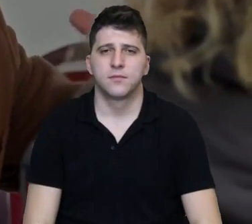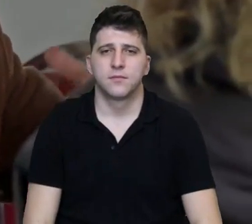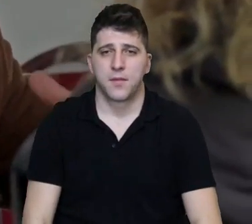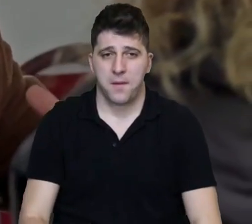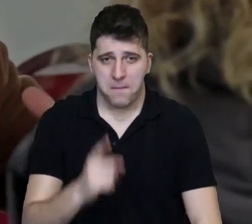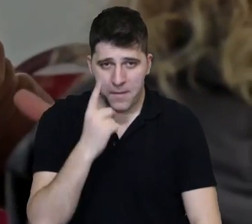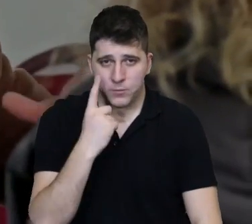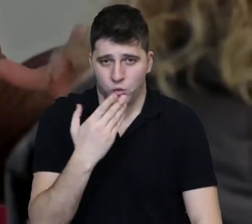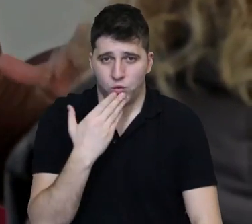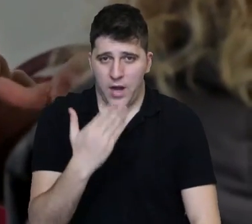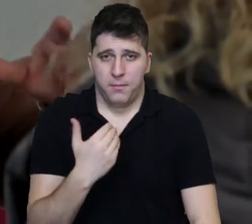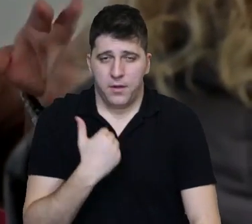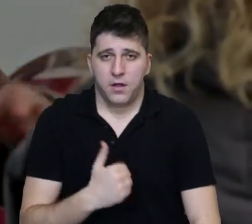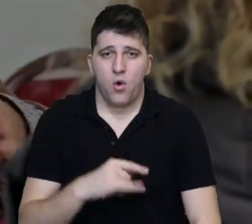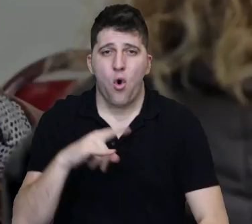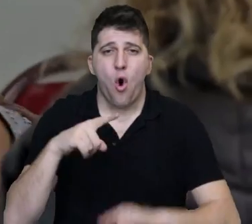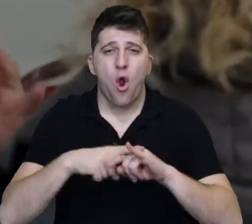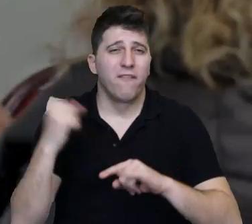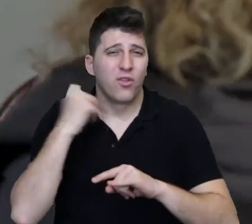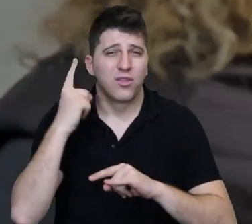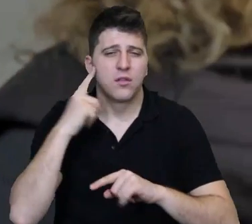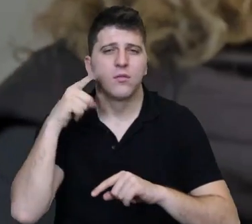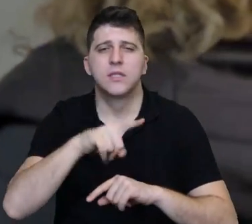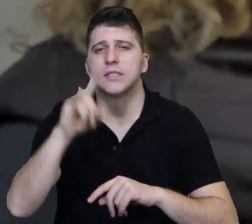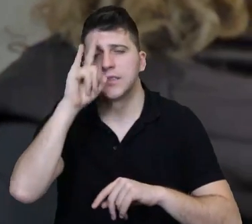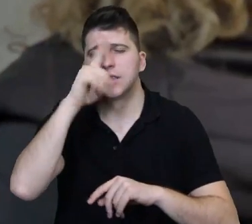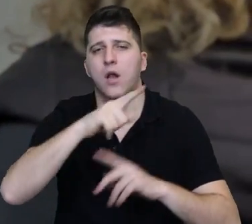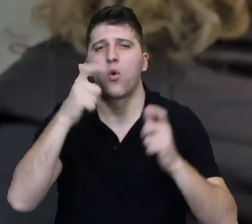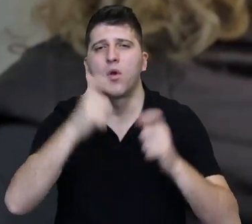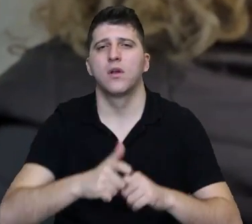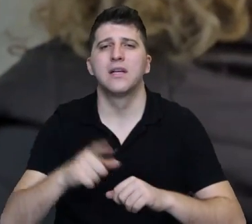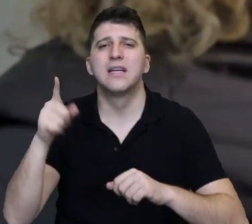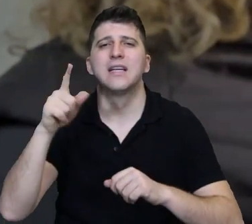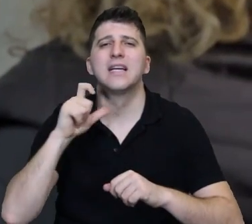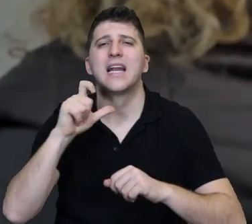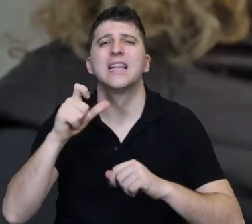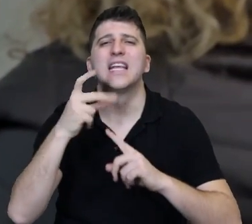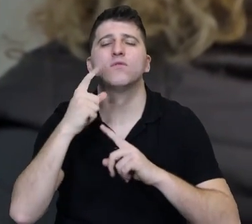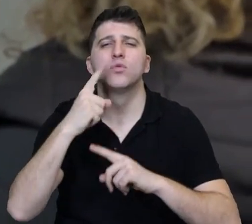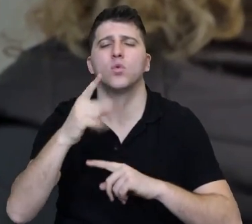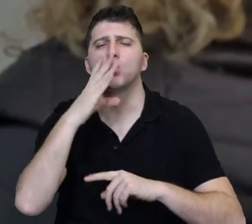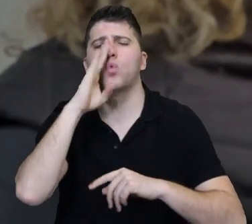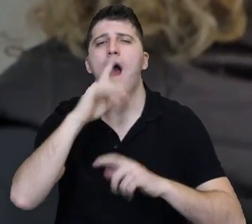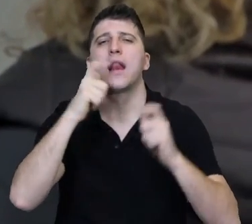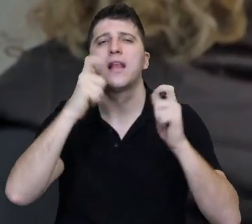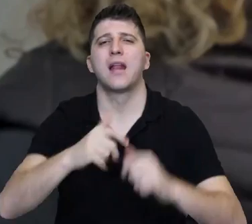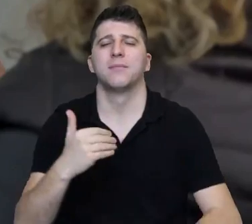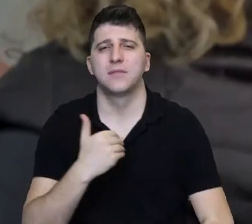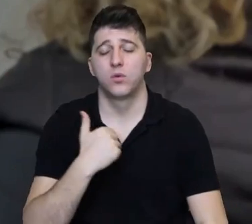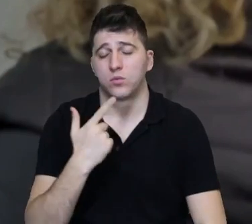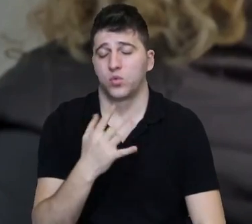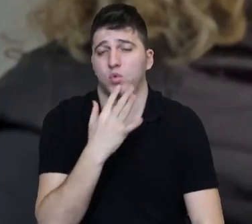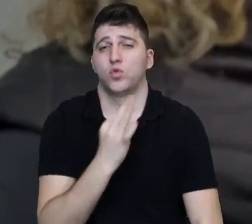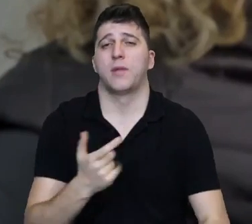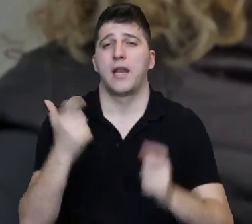Bak bir şey söyleyeyim. Hollywood'u, Bollywood'u burayı kıskanıyor. Clint Eastwood burası doğal plato diye bize şey çekti. Yani o